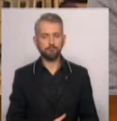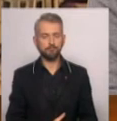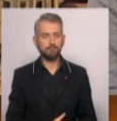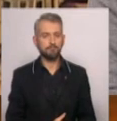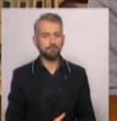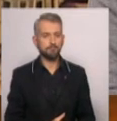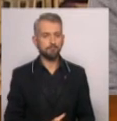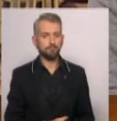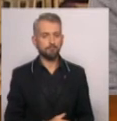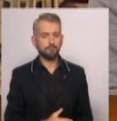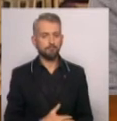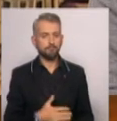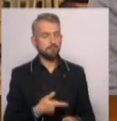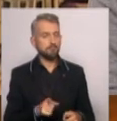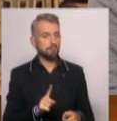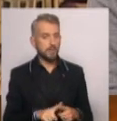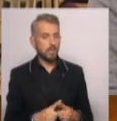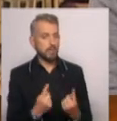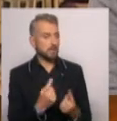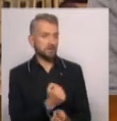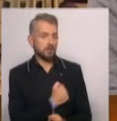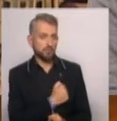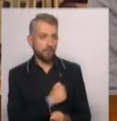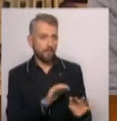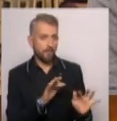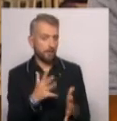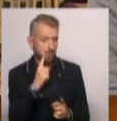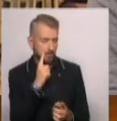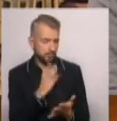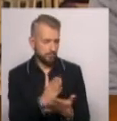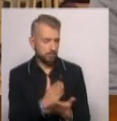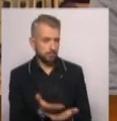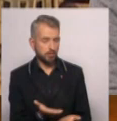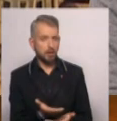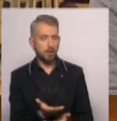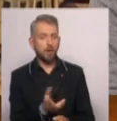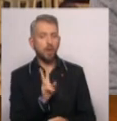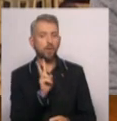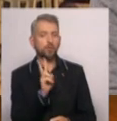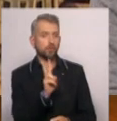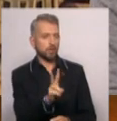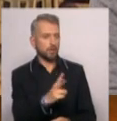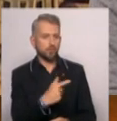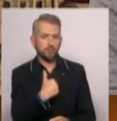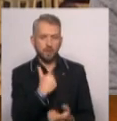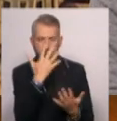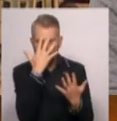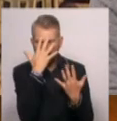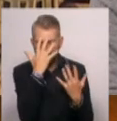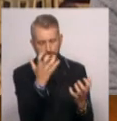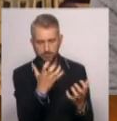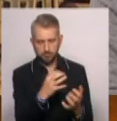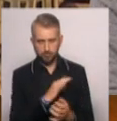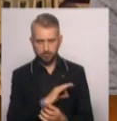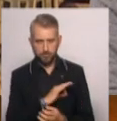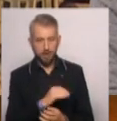це, на превеликий жаль, не поодинокий випадок. Я, оскільки тролейбус є одним з моїх улюблених видів транспорту, і